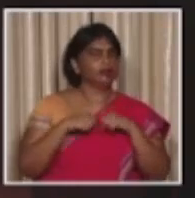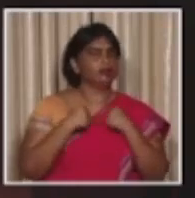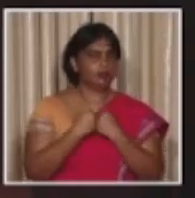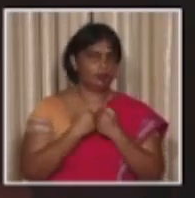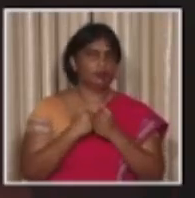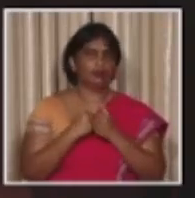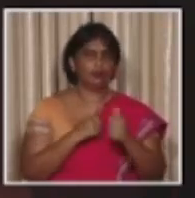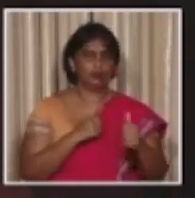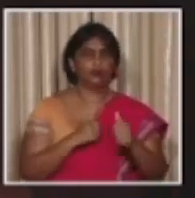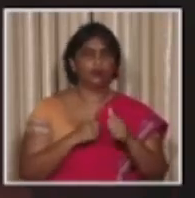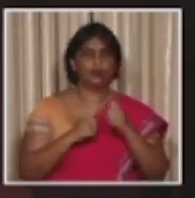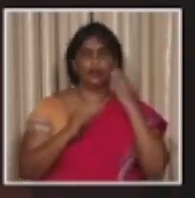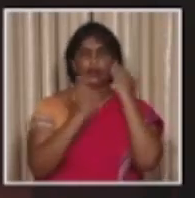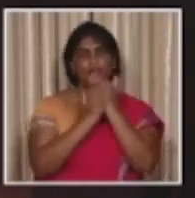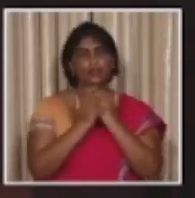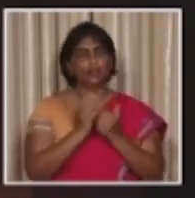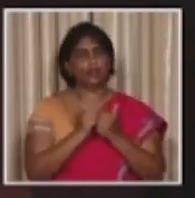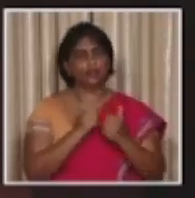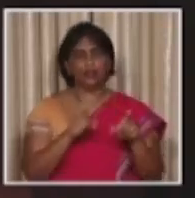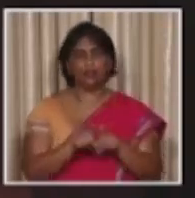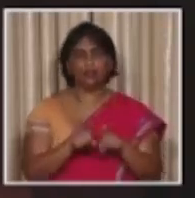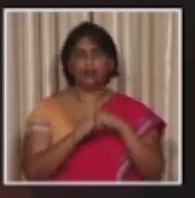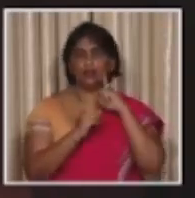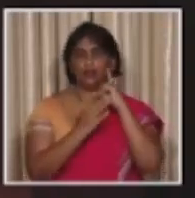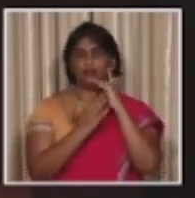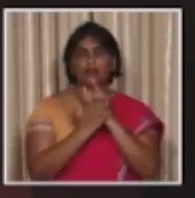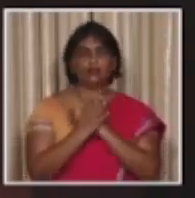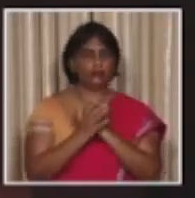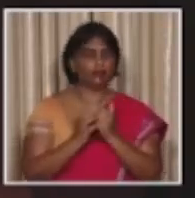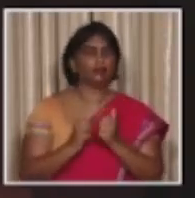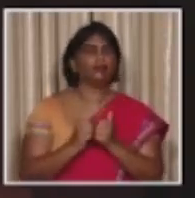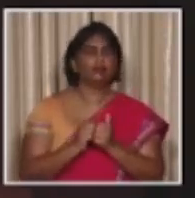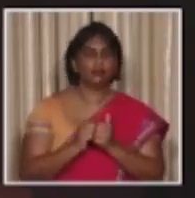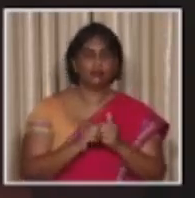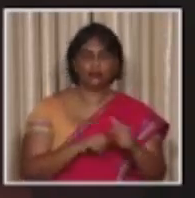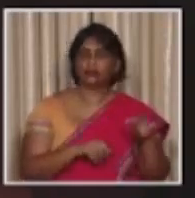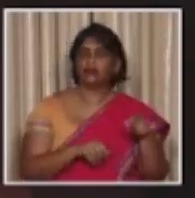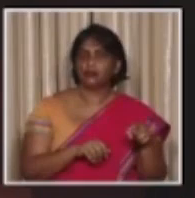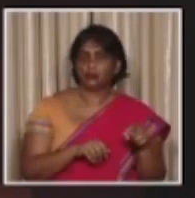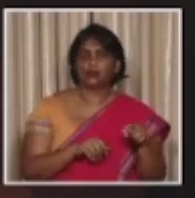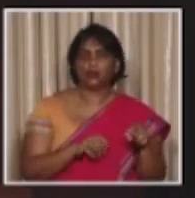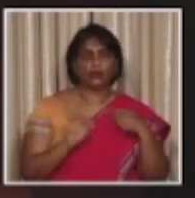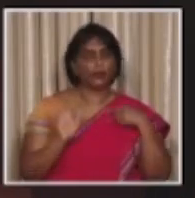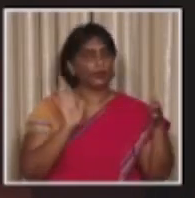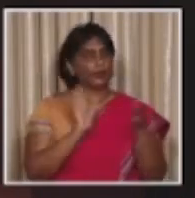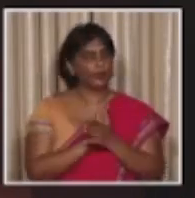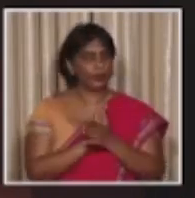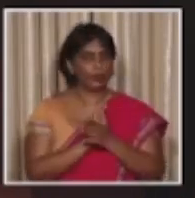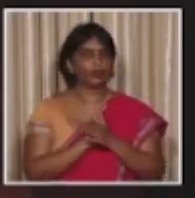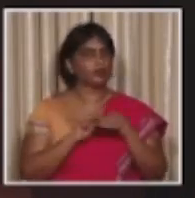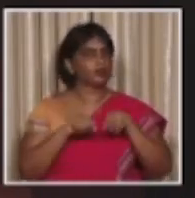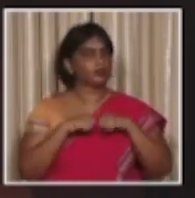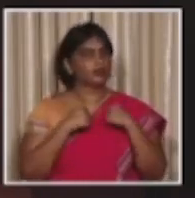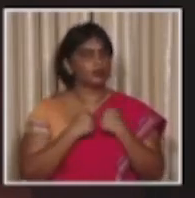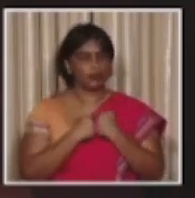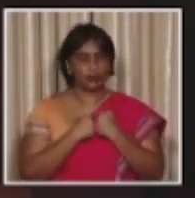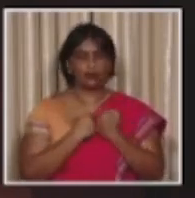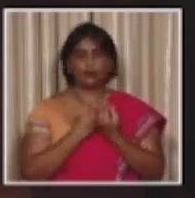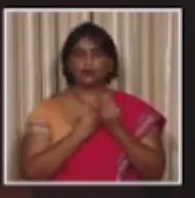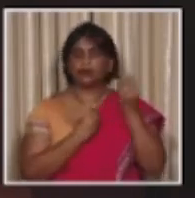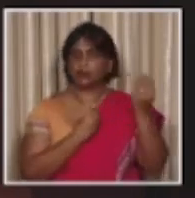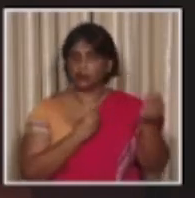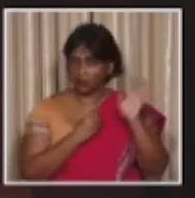සංවර්ධන මණ්ඩලයට අයත් ගොවිපළවල් සහ සියලු වත්කම් ඒකාබද්ධ ව්‍යාපාර සමාගමකට